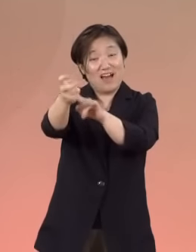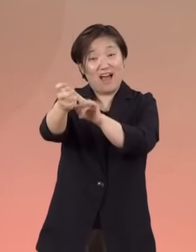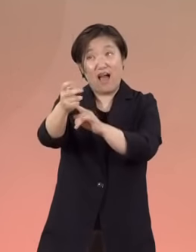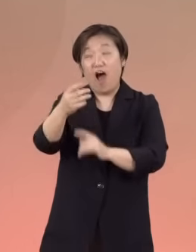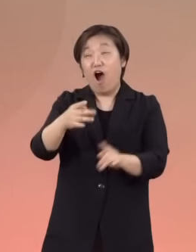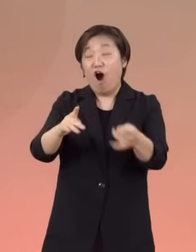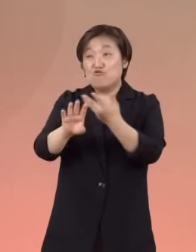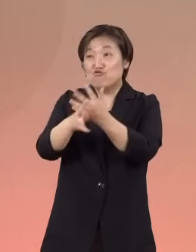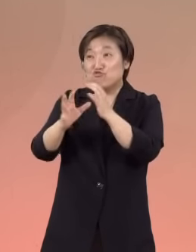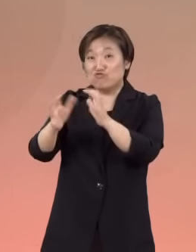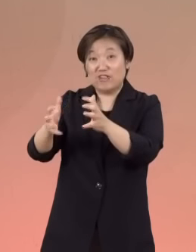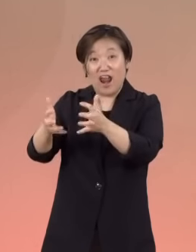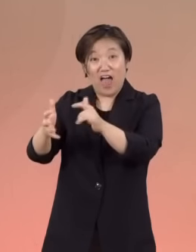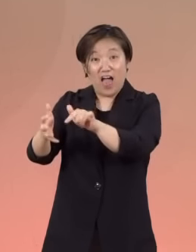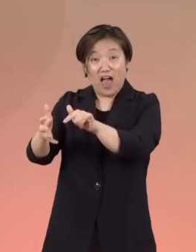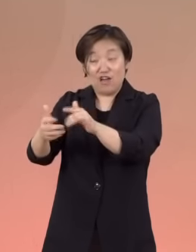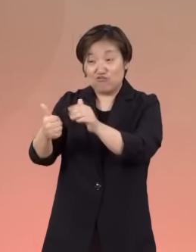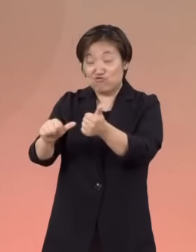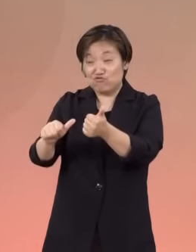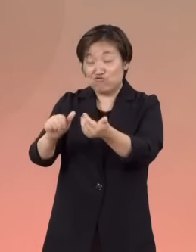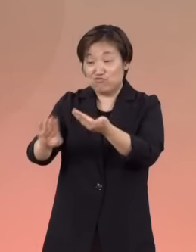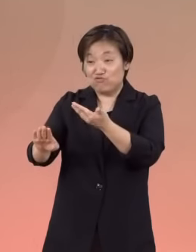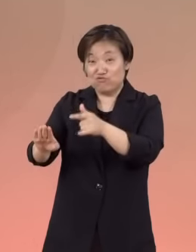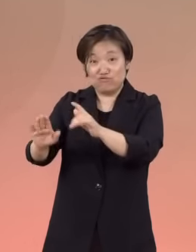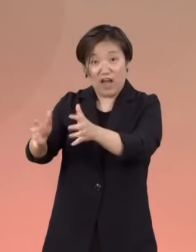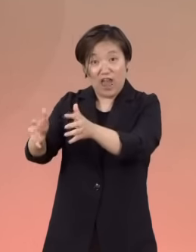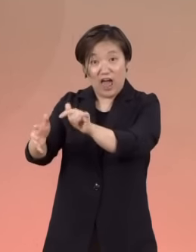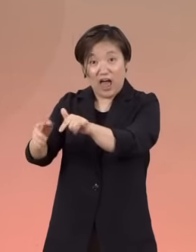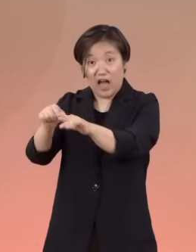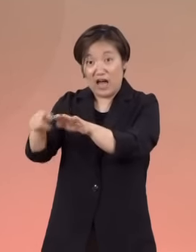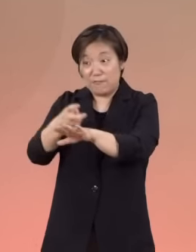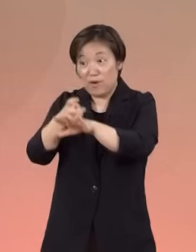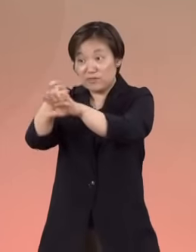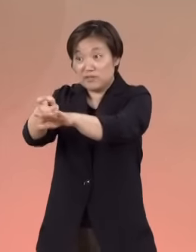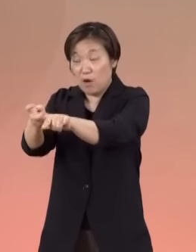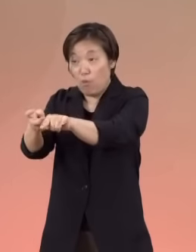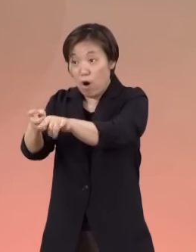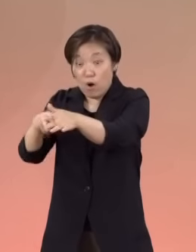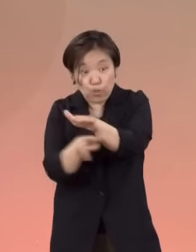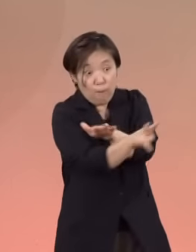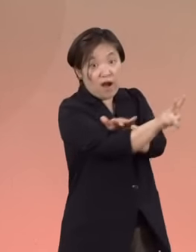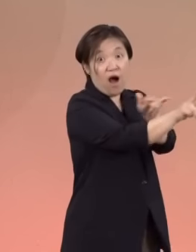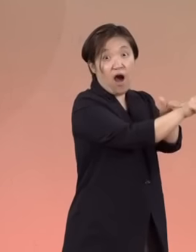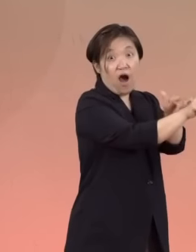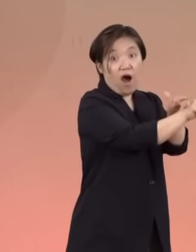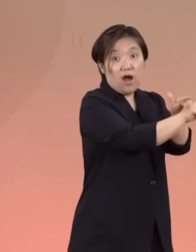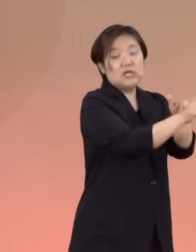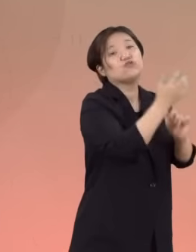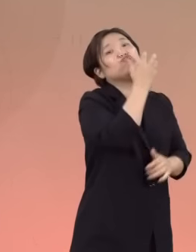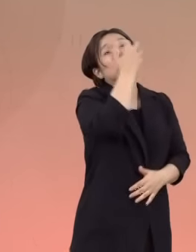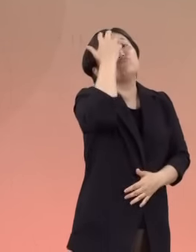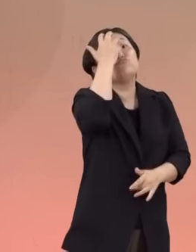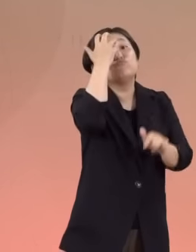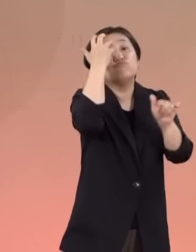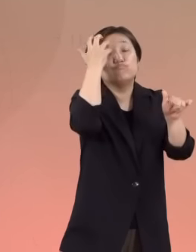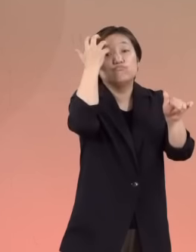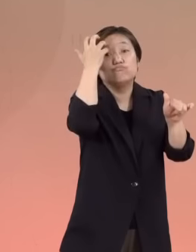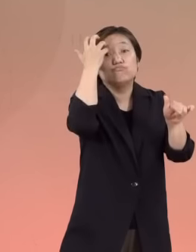고객 넘어갈 뻔할 때 그때 무사히 그 꿈에서 깨어 가지고 정말